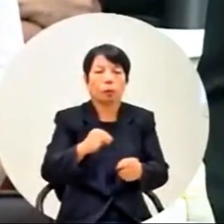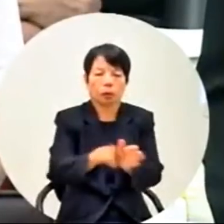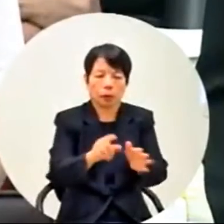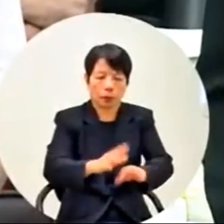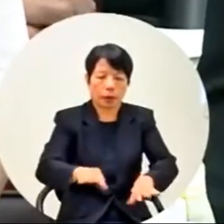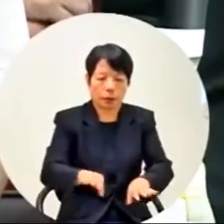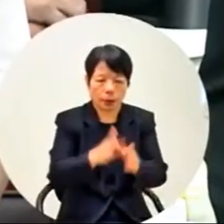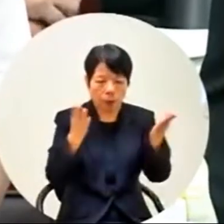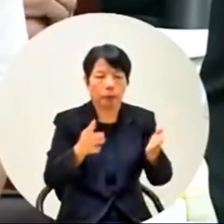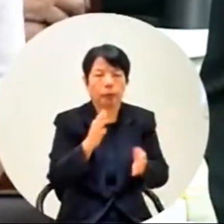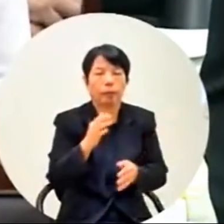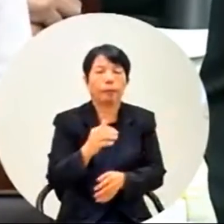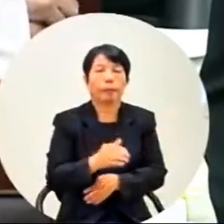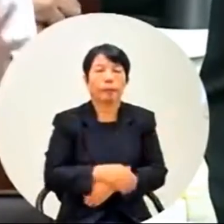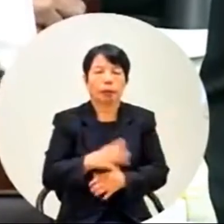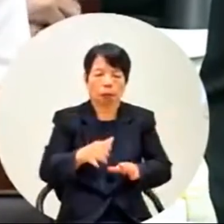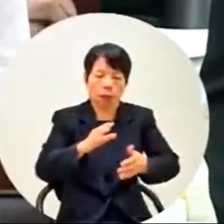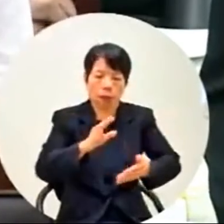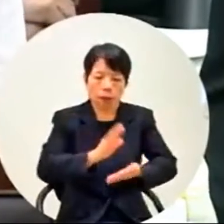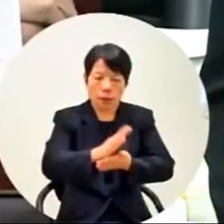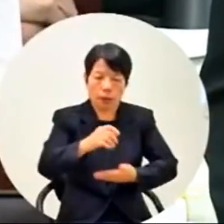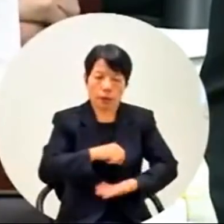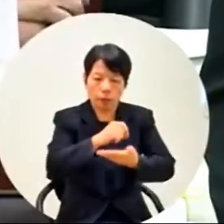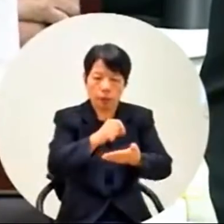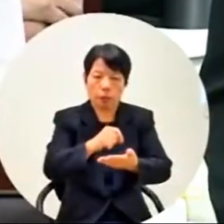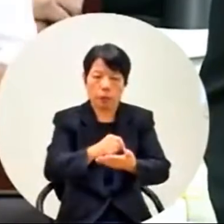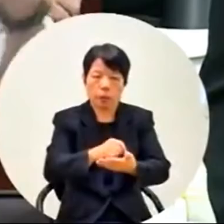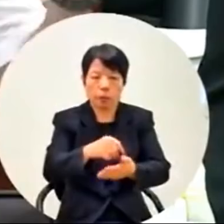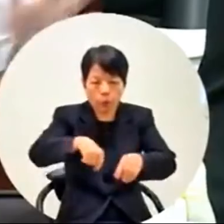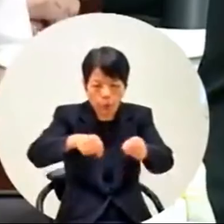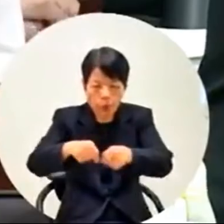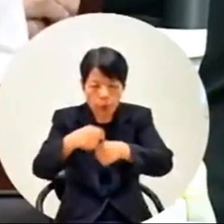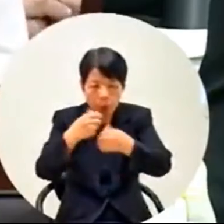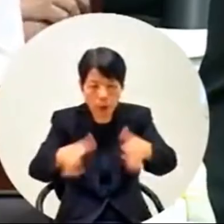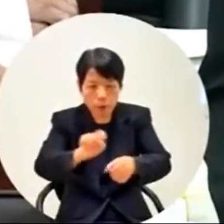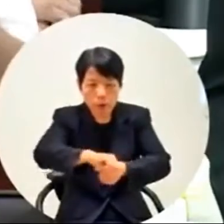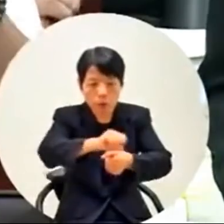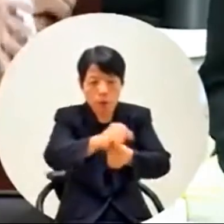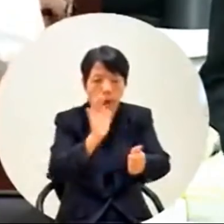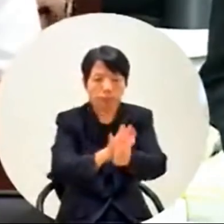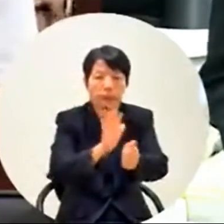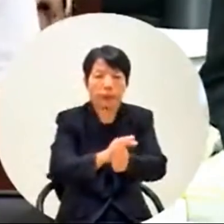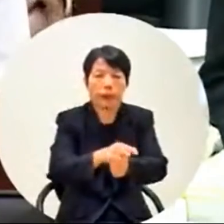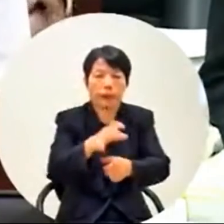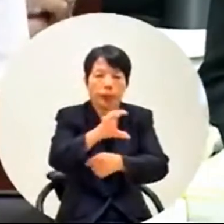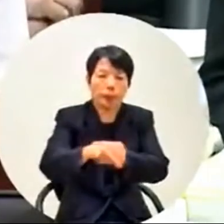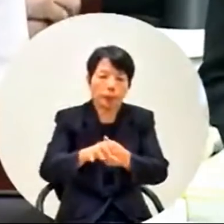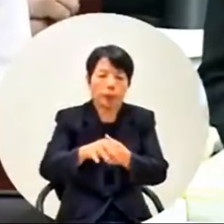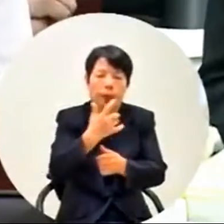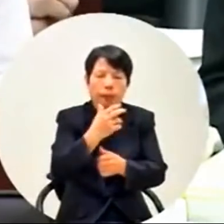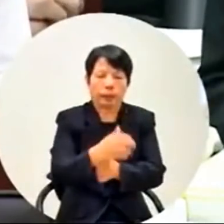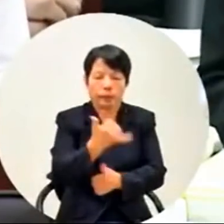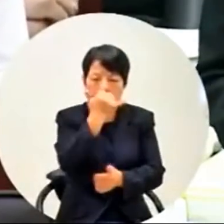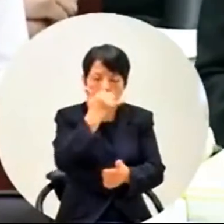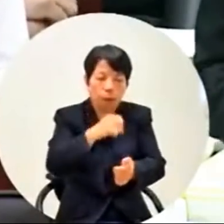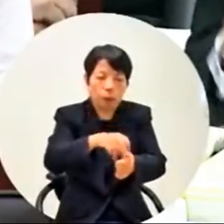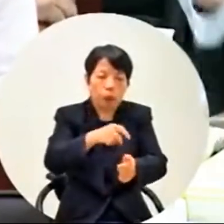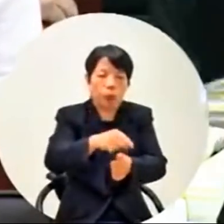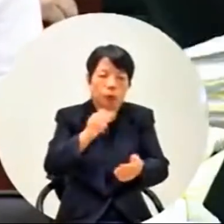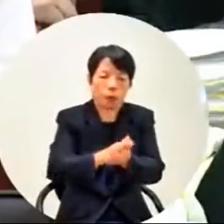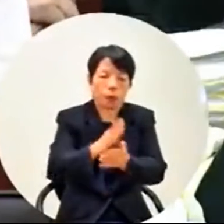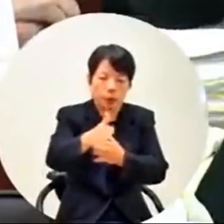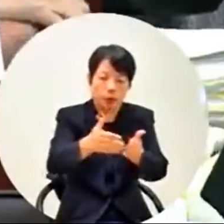行。那后续我们会提出更多照顾我们在地猪农的计划，明年百亿基金我们也会投入去极力争取。